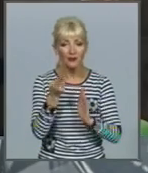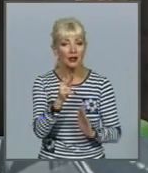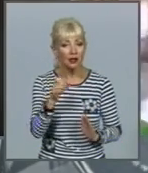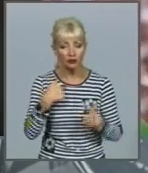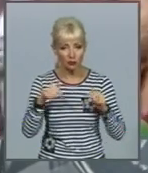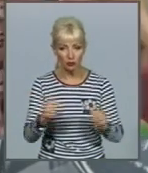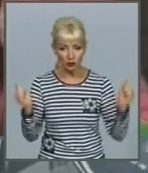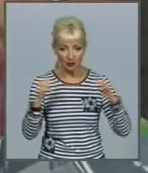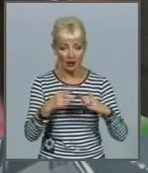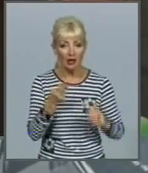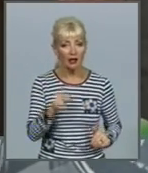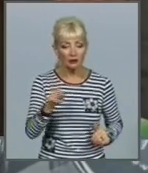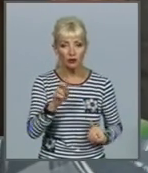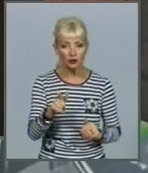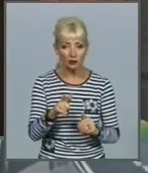сделать